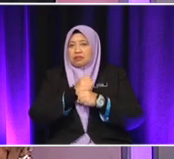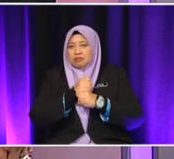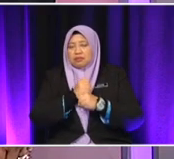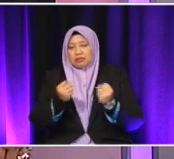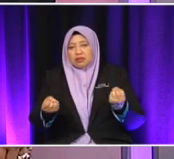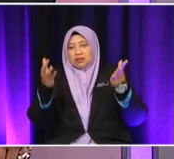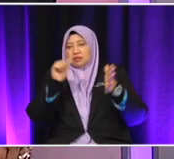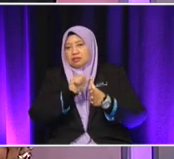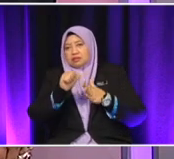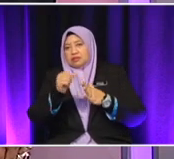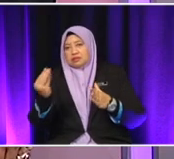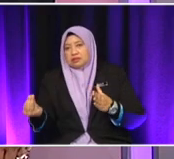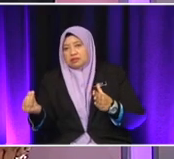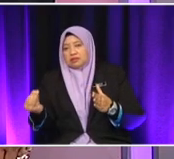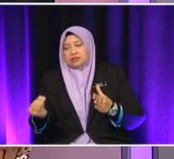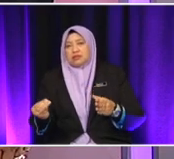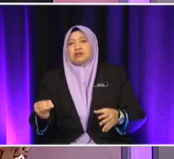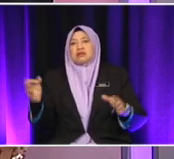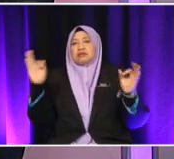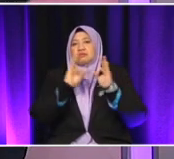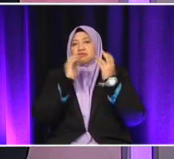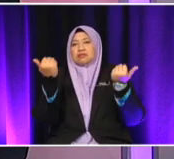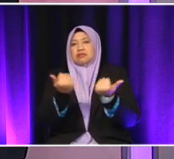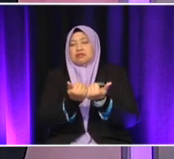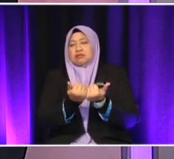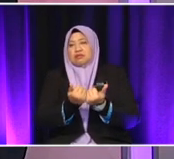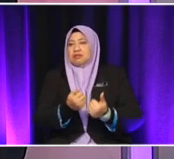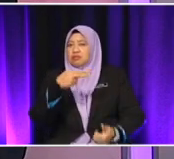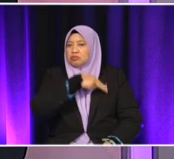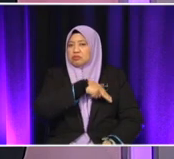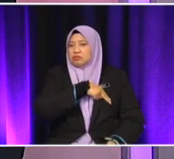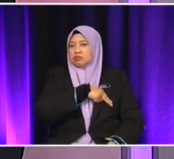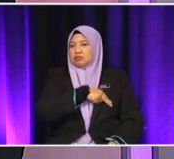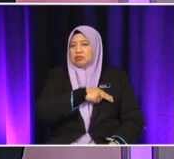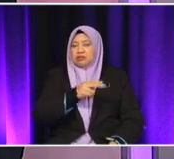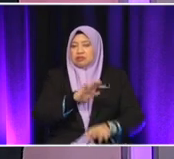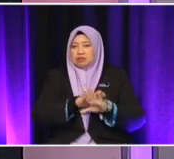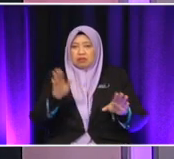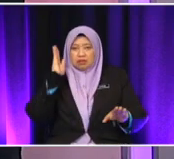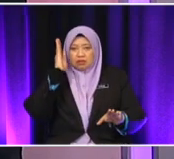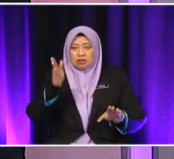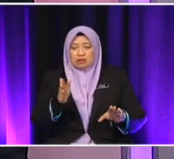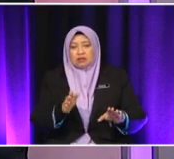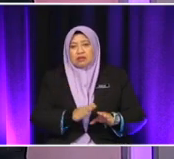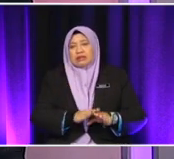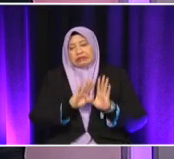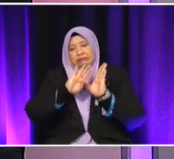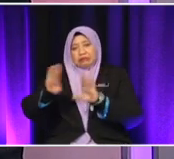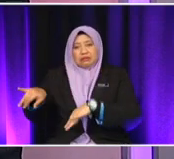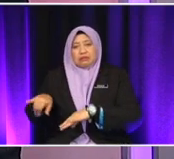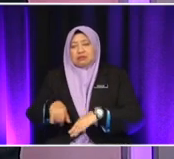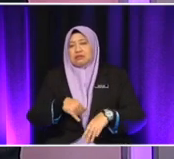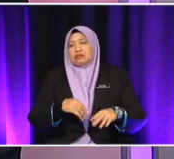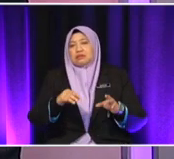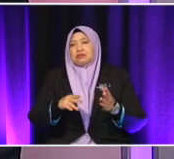sedikit sudah biasanya Firman yang bermatamakan keuntungan dia tidak menghiraukan sama ada